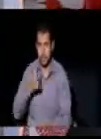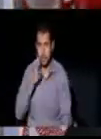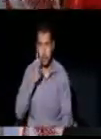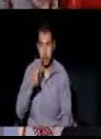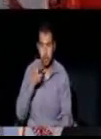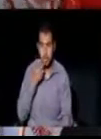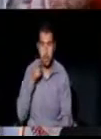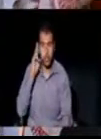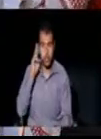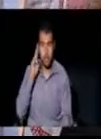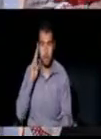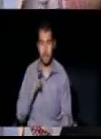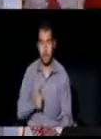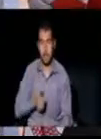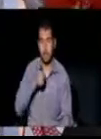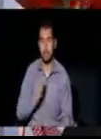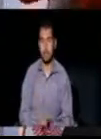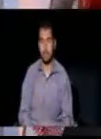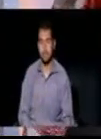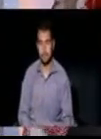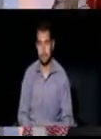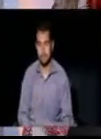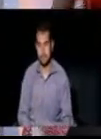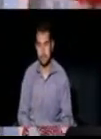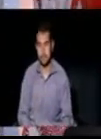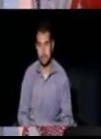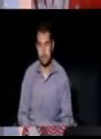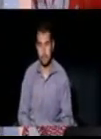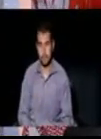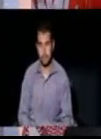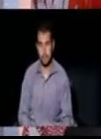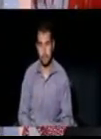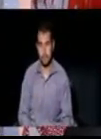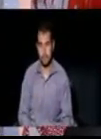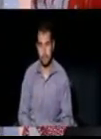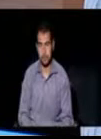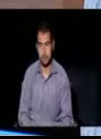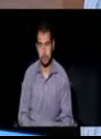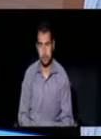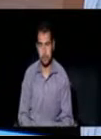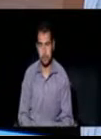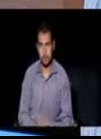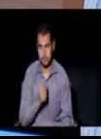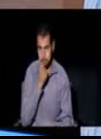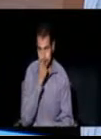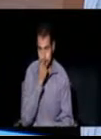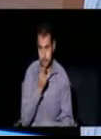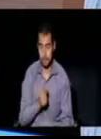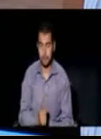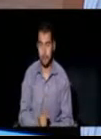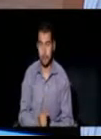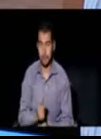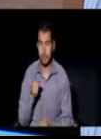مواهبهم. لو انتوا اكتشفتوهم وشفتوهم هتعرفوا ان هم مستواهم كبير جدا. مبادرتك يا قمر ممكن تشتغل على الموضوع ده